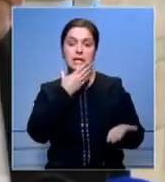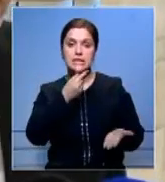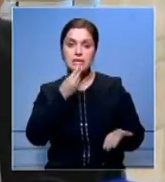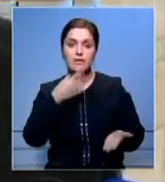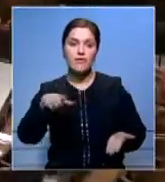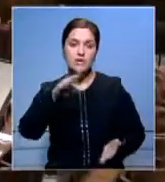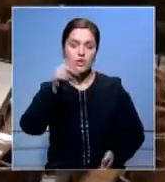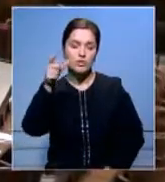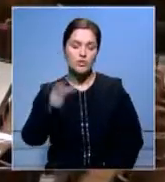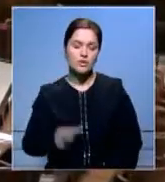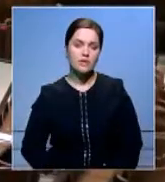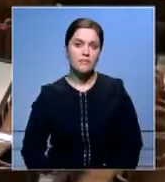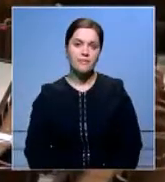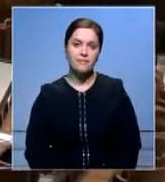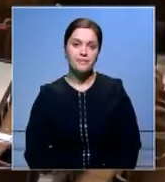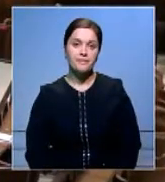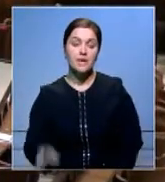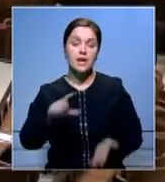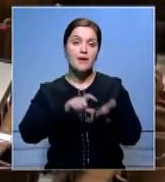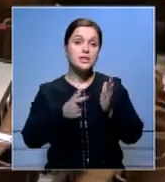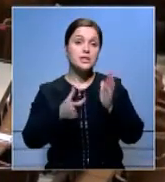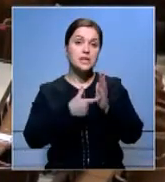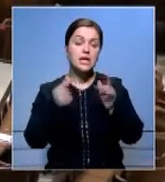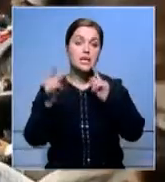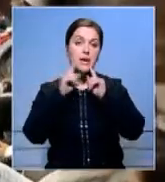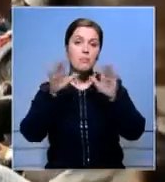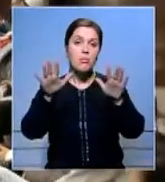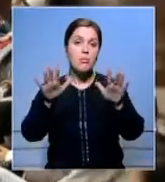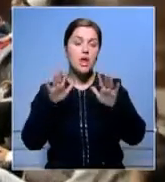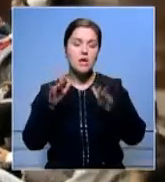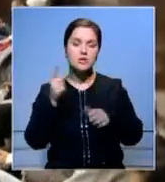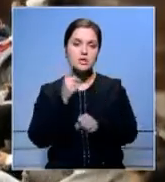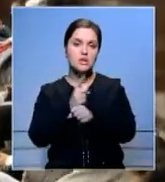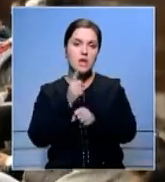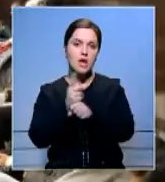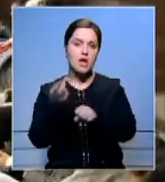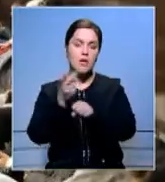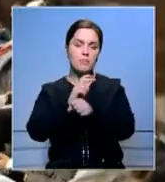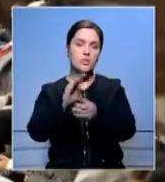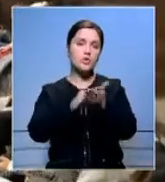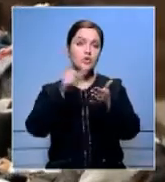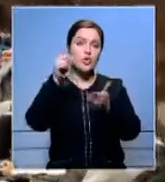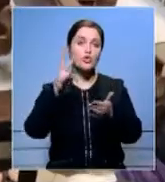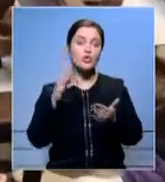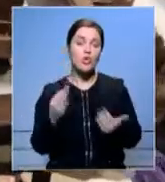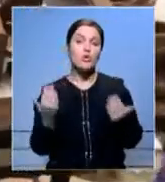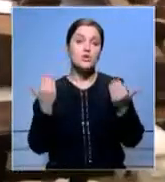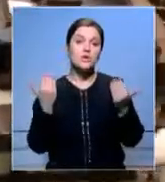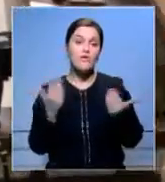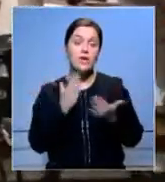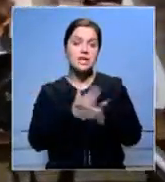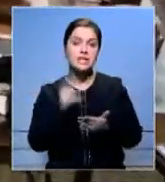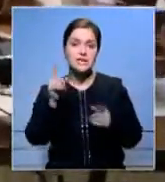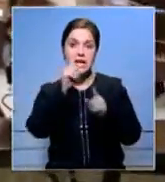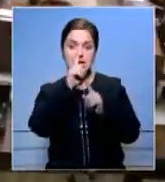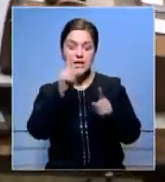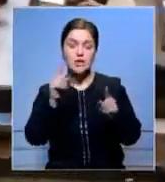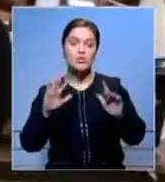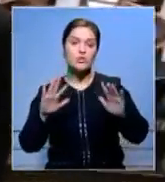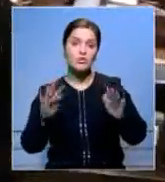всех людей. Обычно в зал, где заседают парламентарии, не попасть даже представителям СМИ. Но сегодня тот редкий случай,